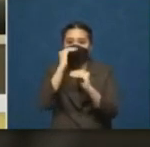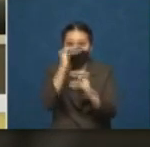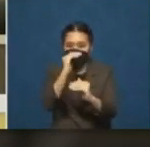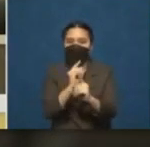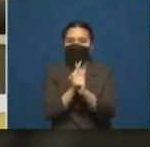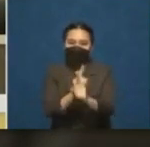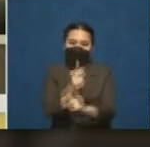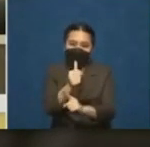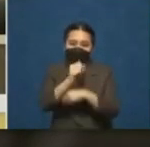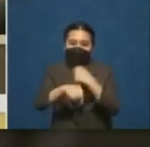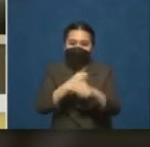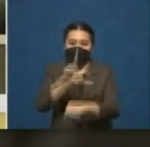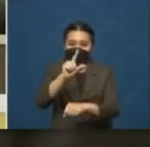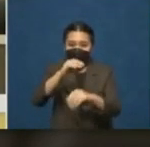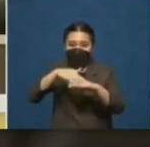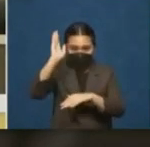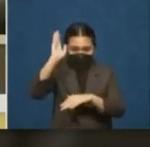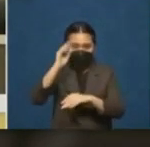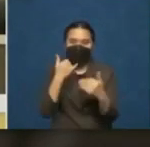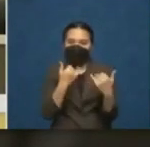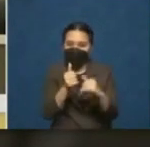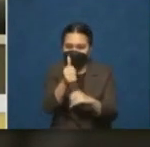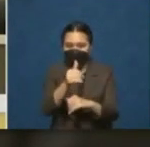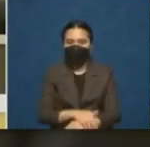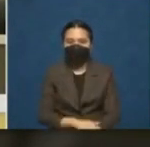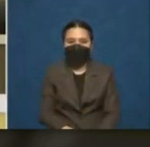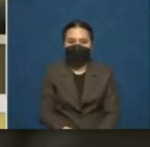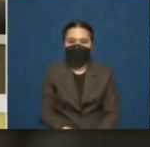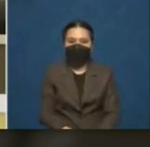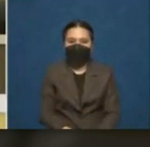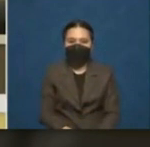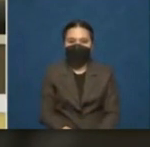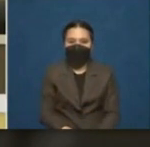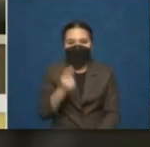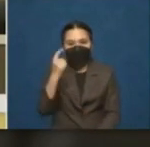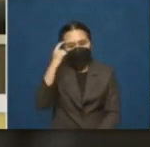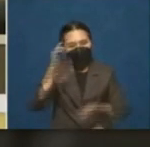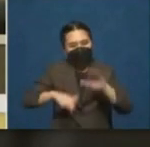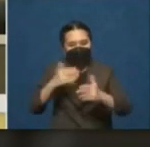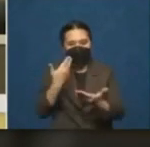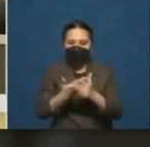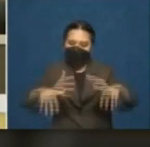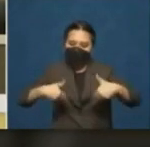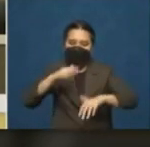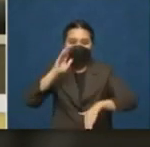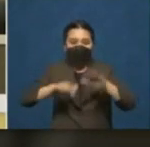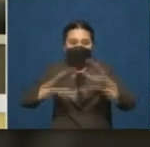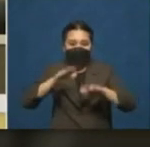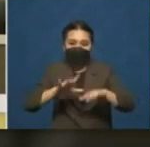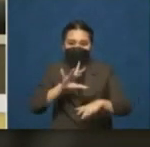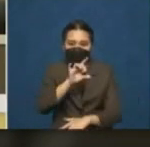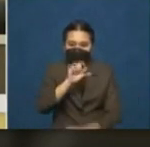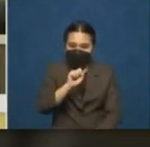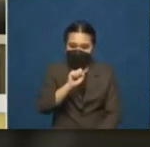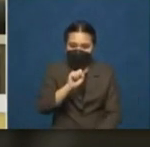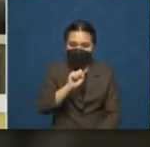างแก่นแท้ไหมแล้วจะได้ยินไหมหรือจะเงินเข้าตาเพราะว่าอภิปรายกันเมื่อวานนี้ส่วนใหญ่พูดแต่เรื่องเงินห